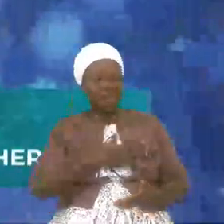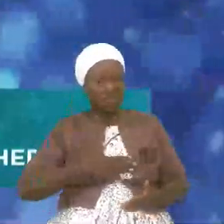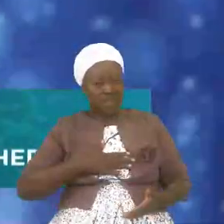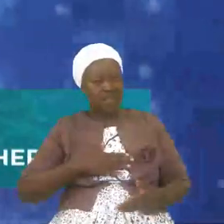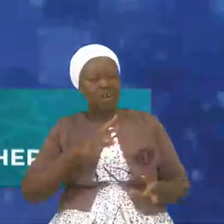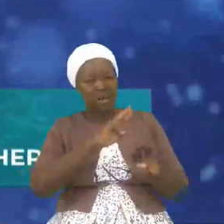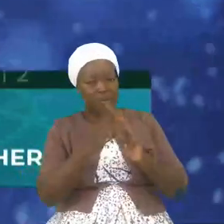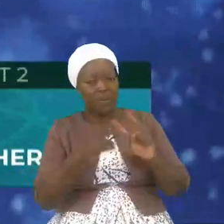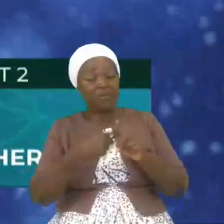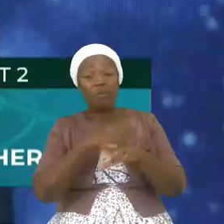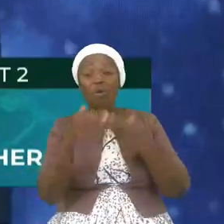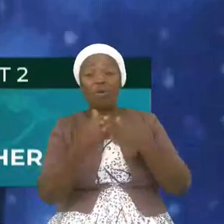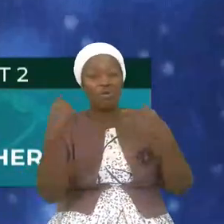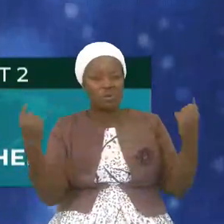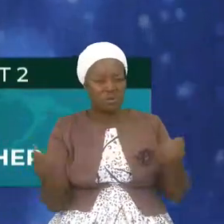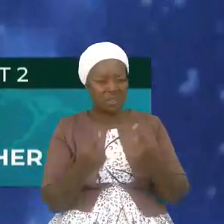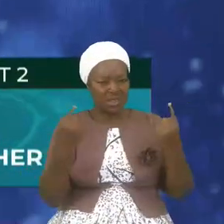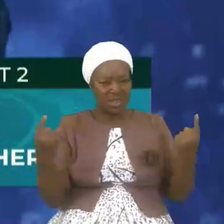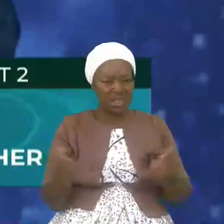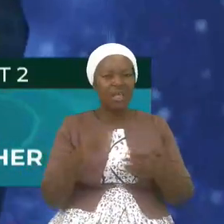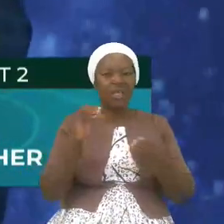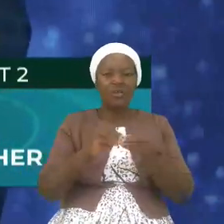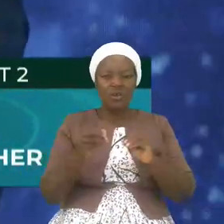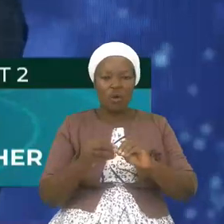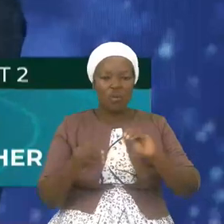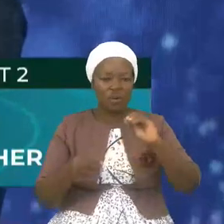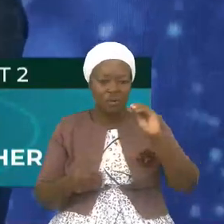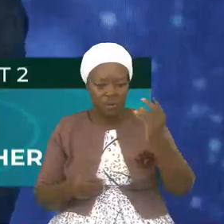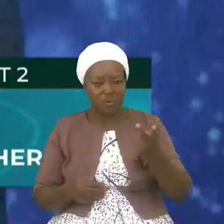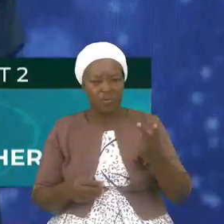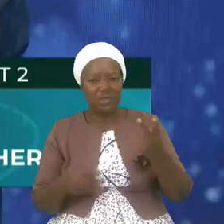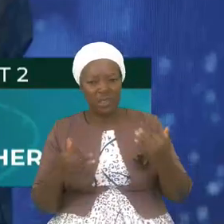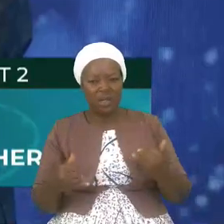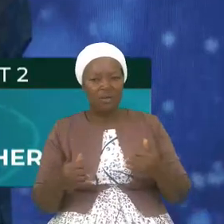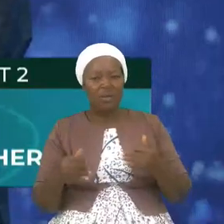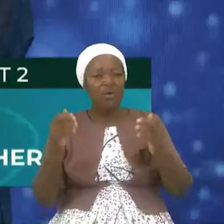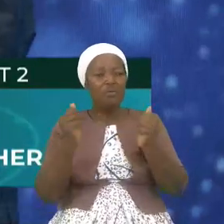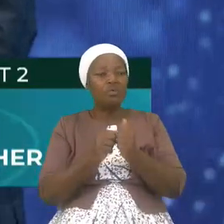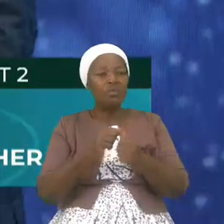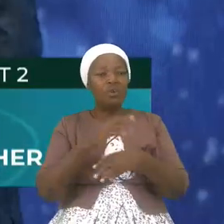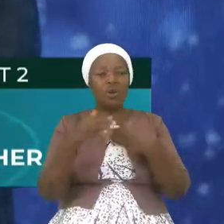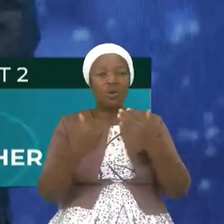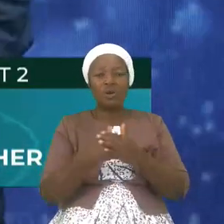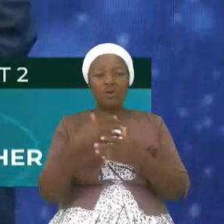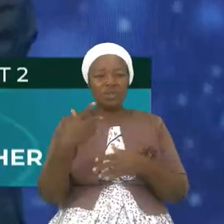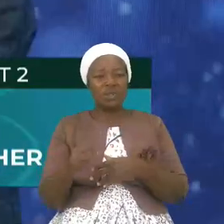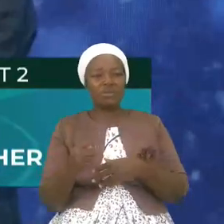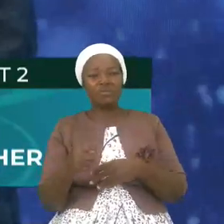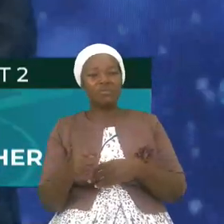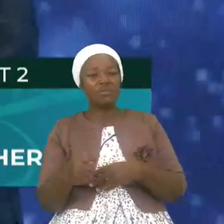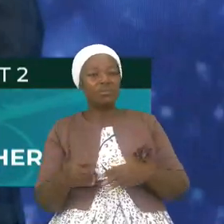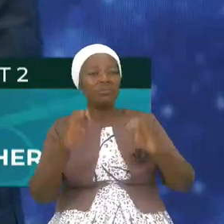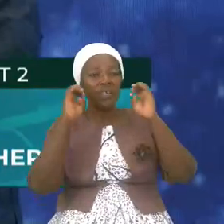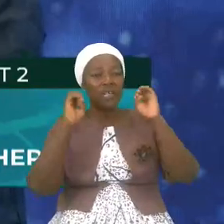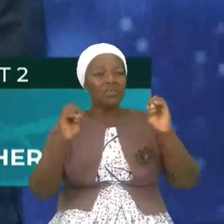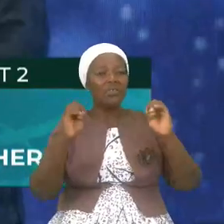Deuxième point, il a vu l'écriture au mur avec toute l'éducation de